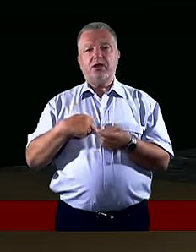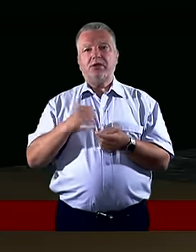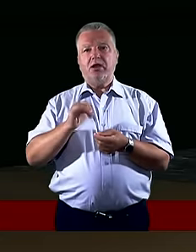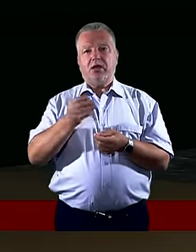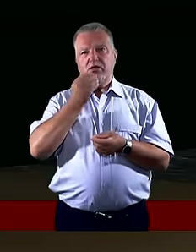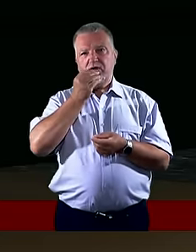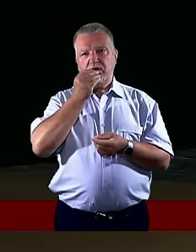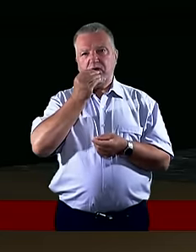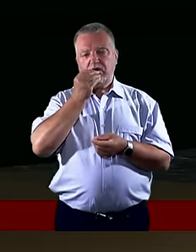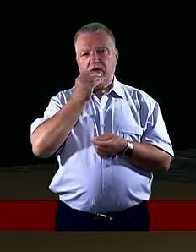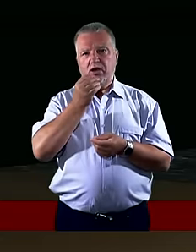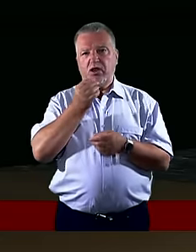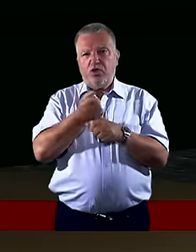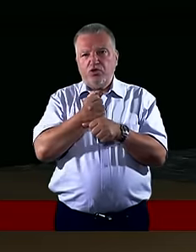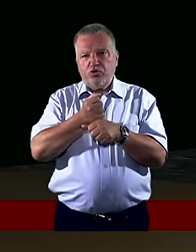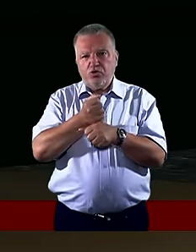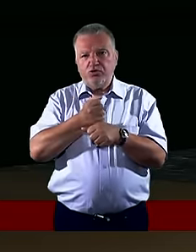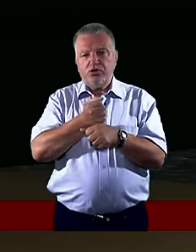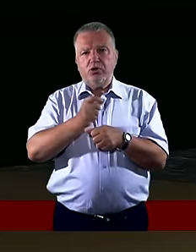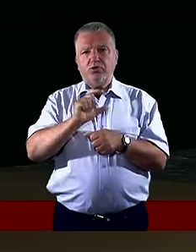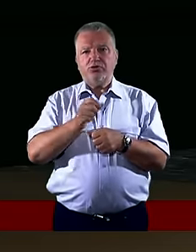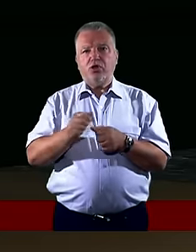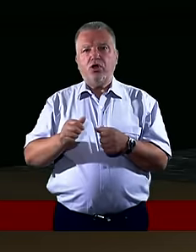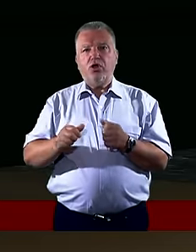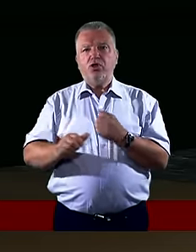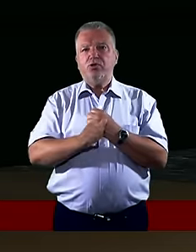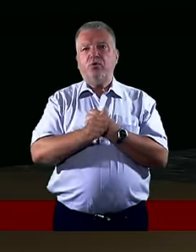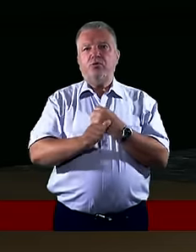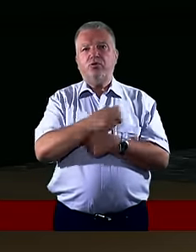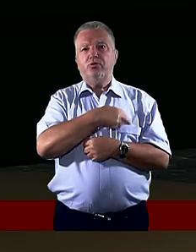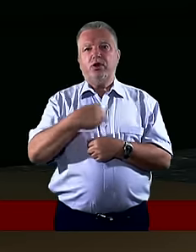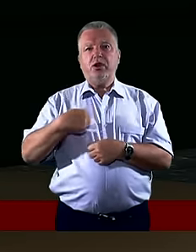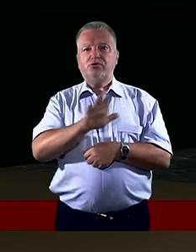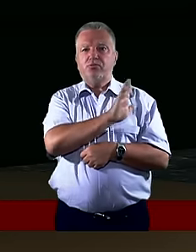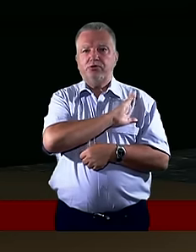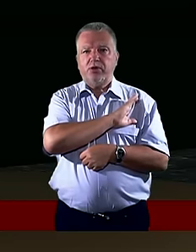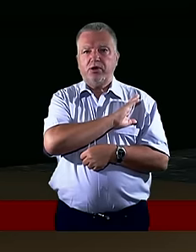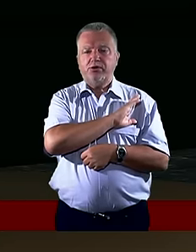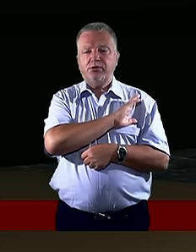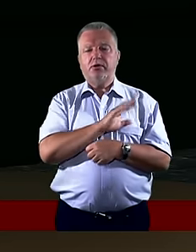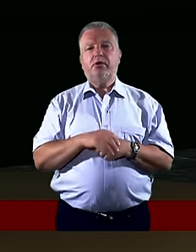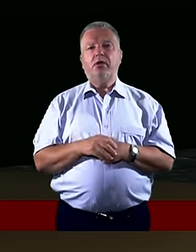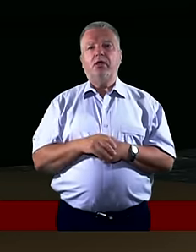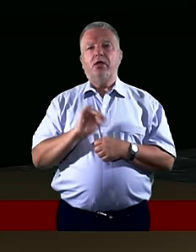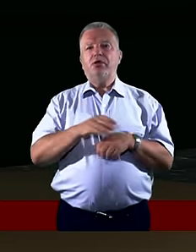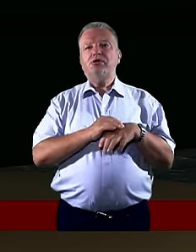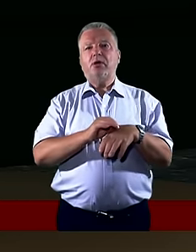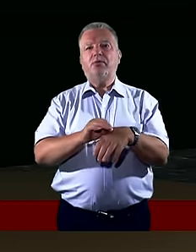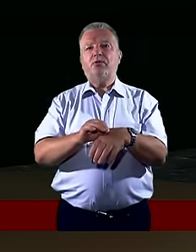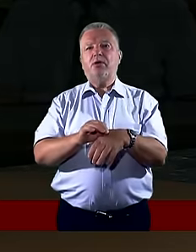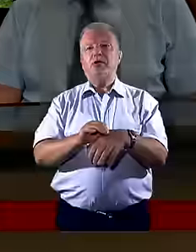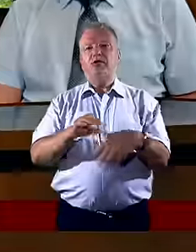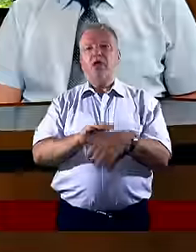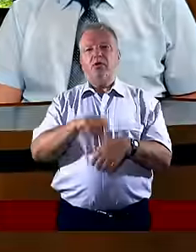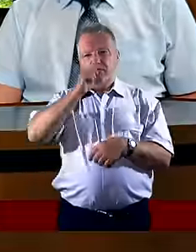nas jakąś trucizną, czymś, co spowoduje naszą śmierć po prostu.